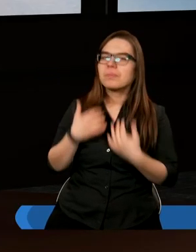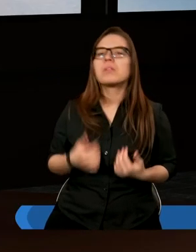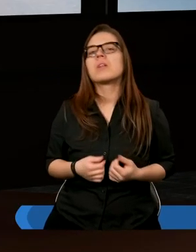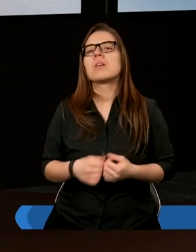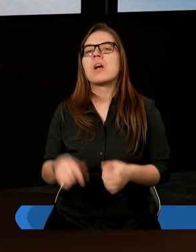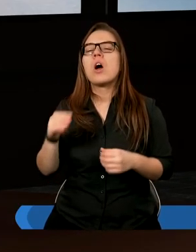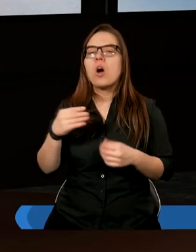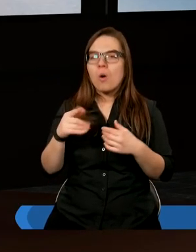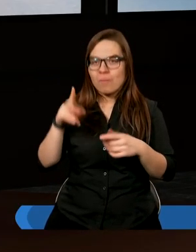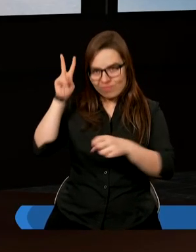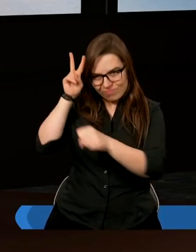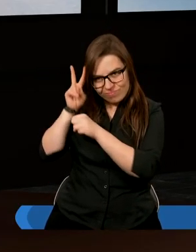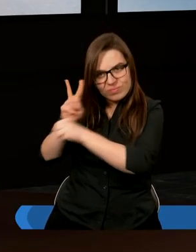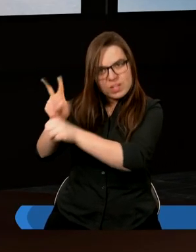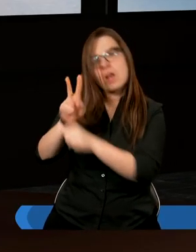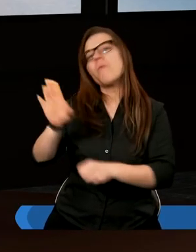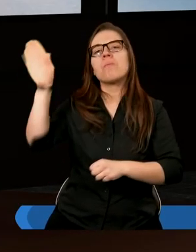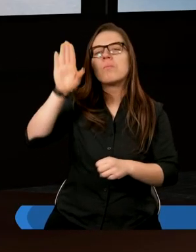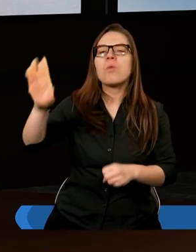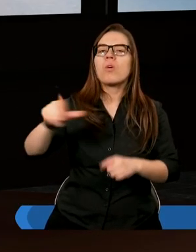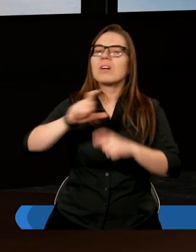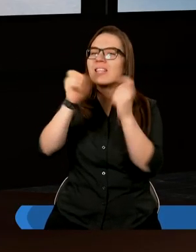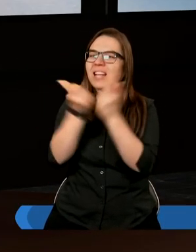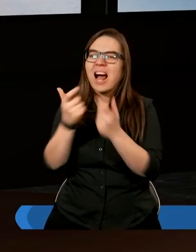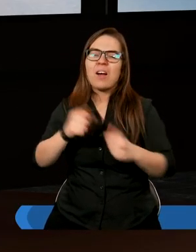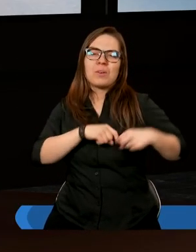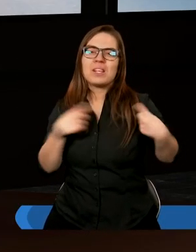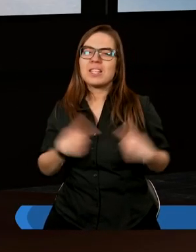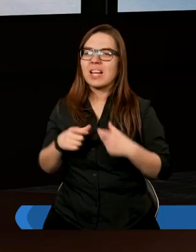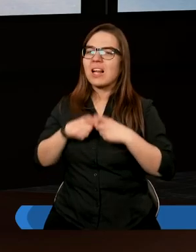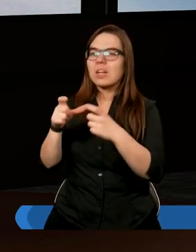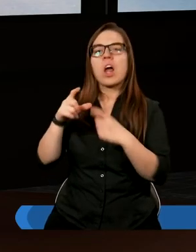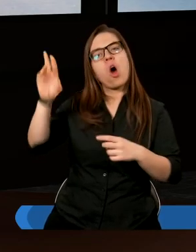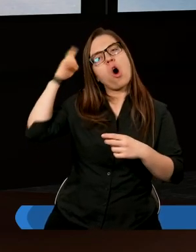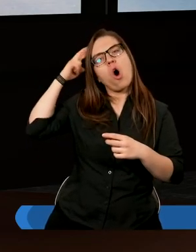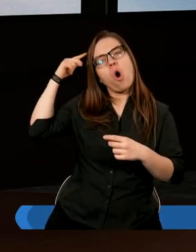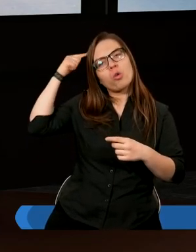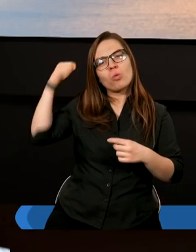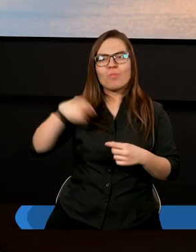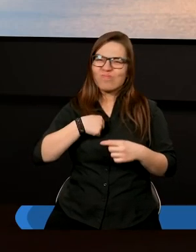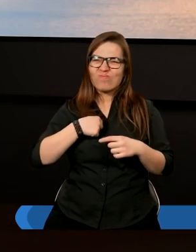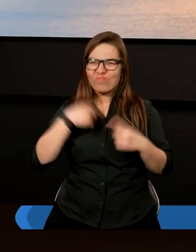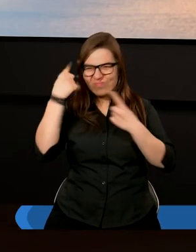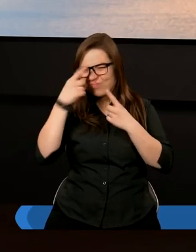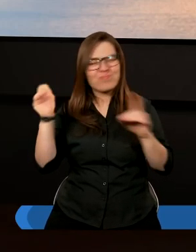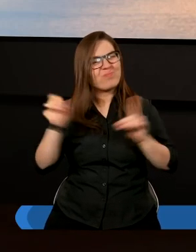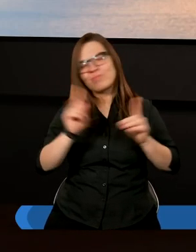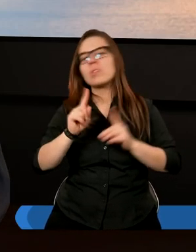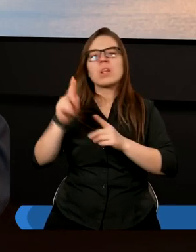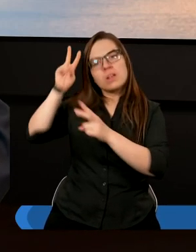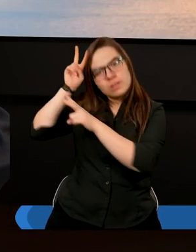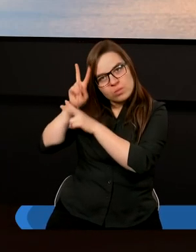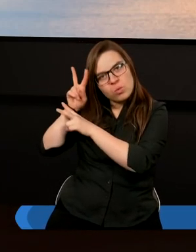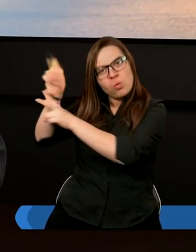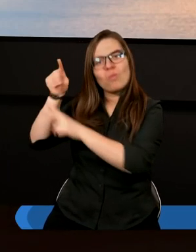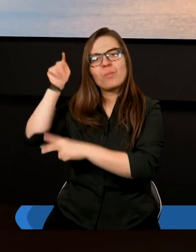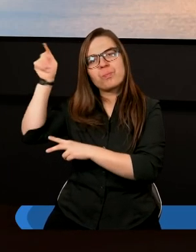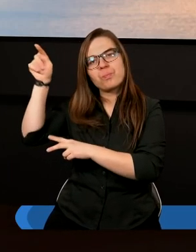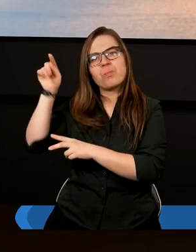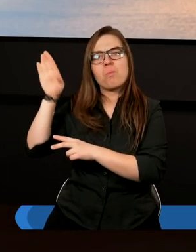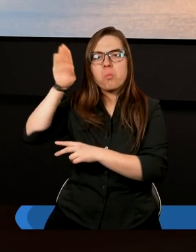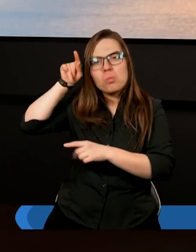Zaufaj Panu z całego swojego serca i nie polegaj na własnym rozumie. Tak. Zaufaj Panu w tym,